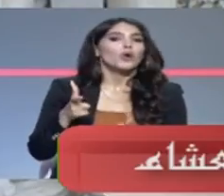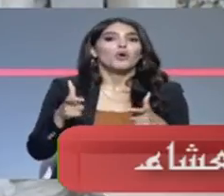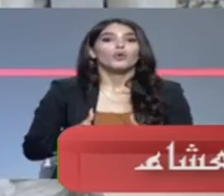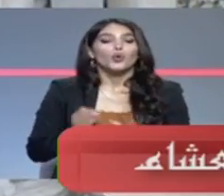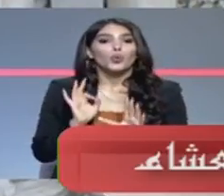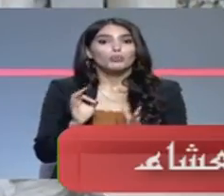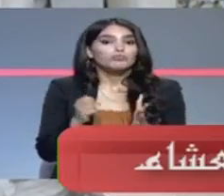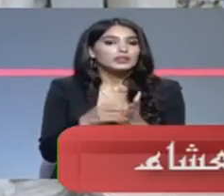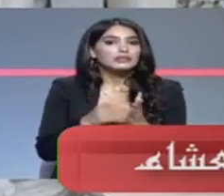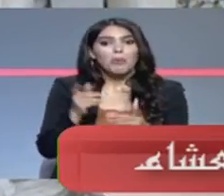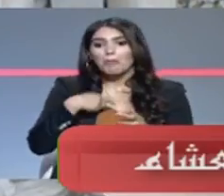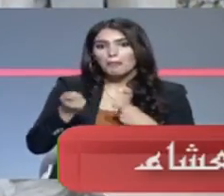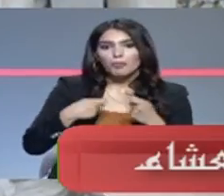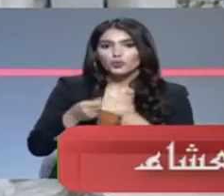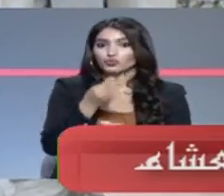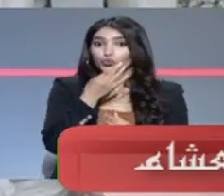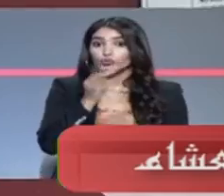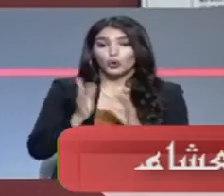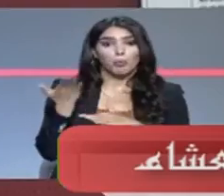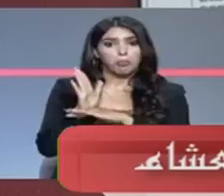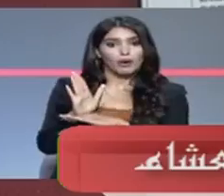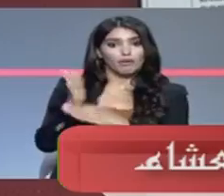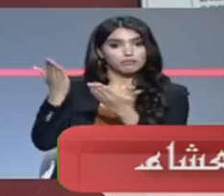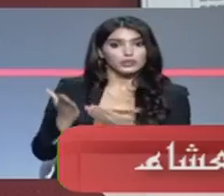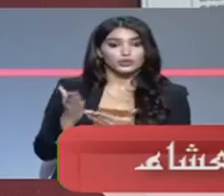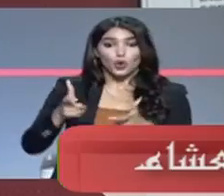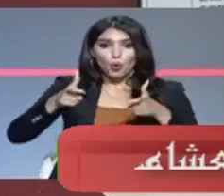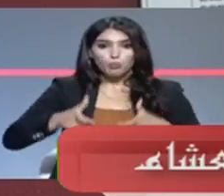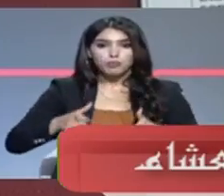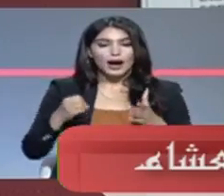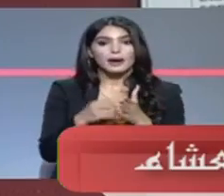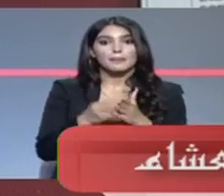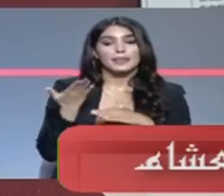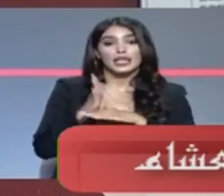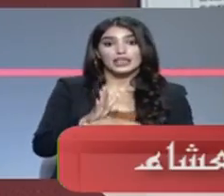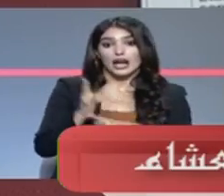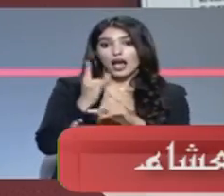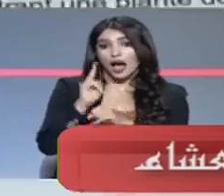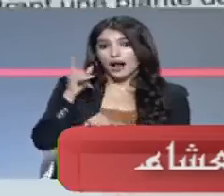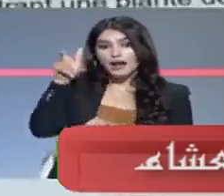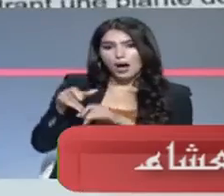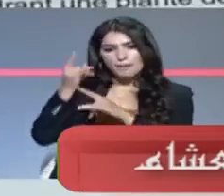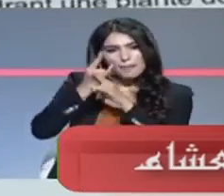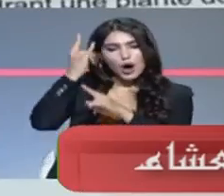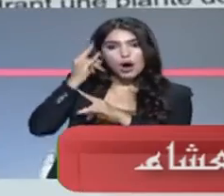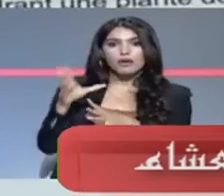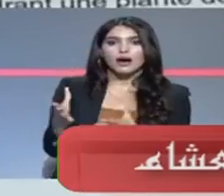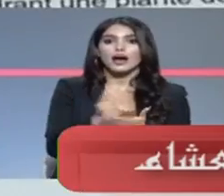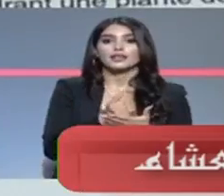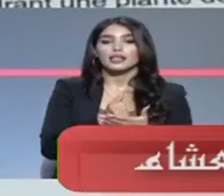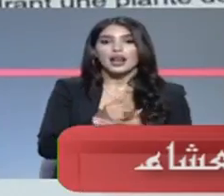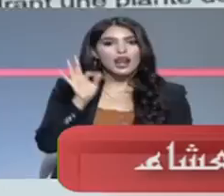سوى فائدة تجارية ولا للعرض فقط. هذه الجزاذة التقنية لدرع حنبعل الذي تم استعارته